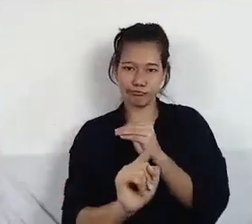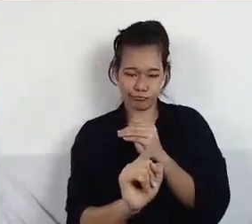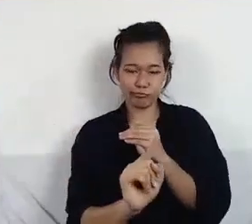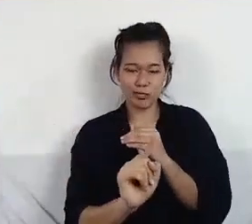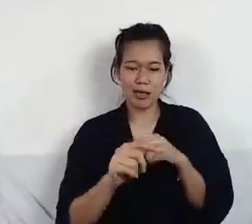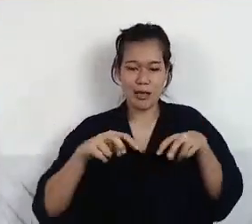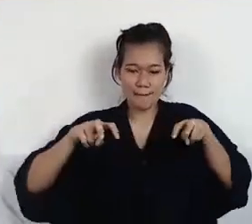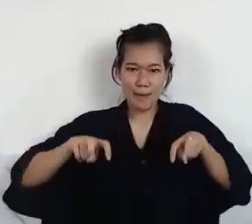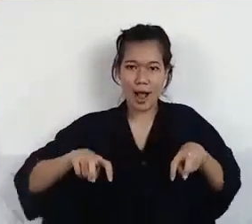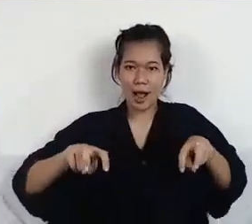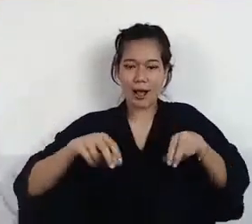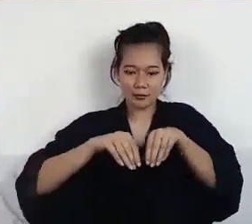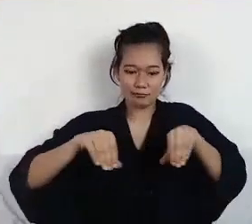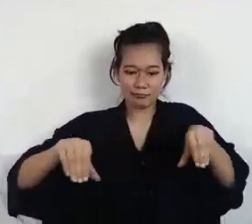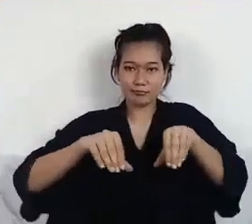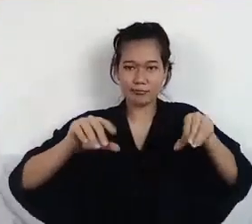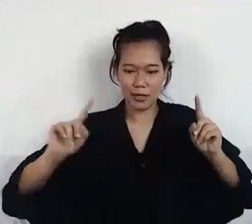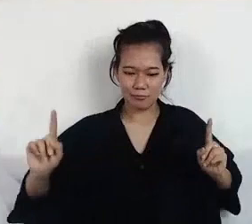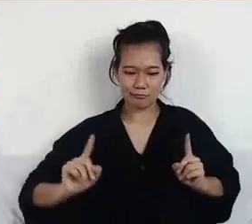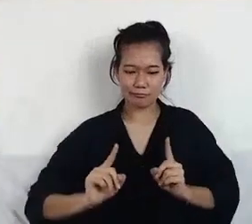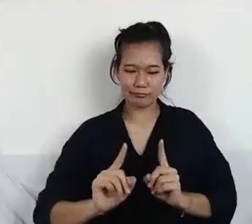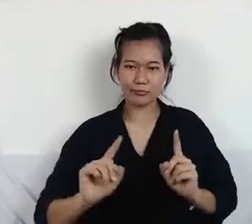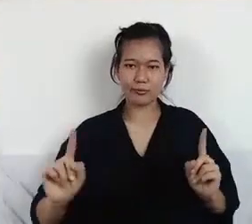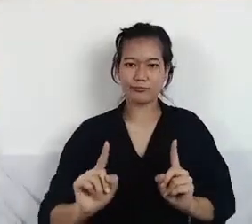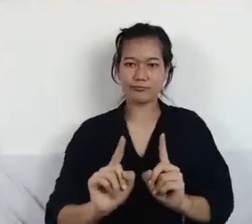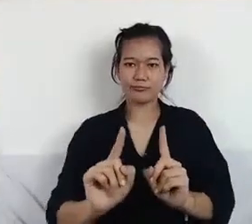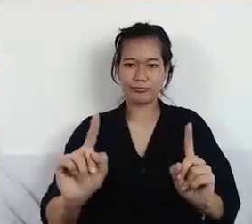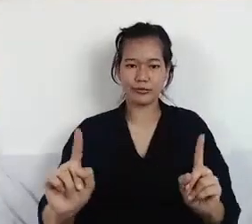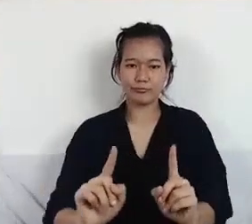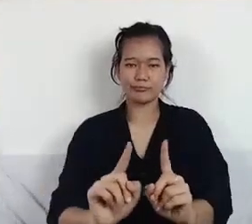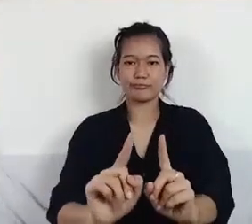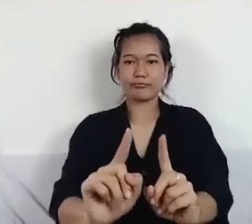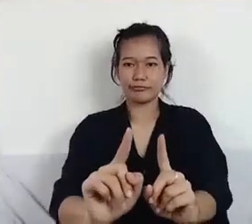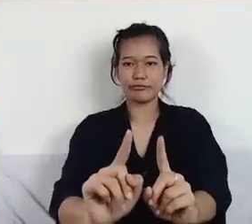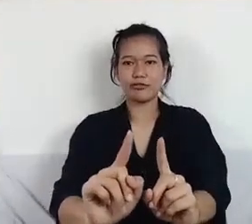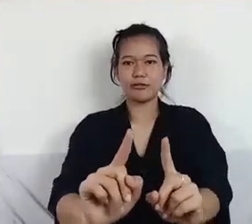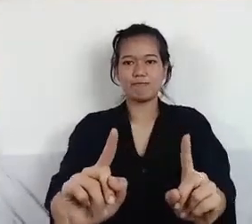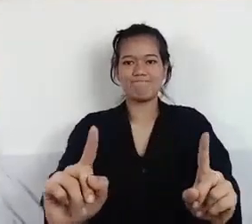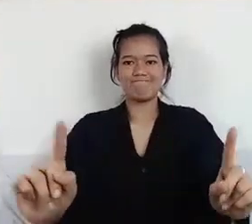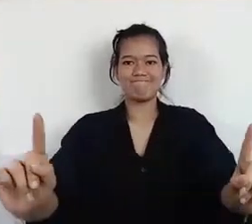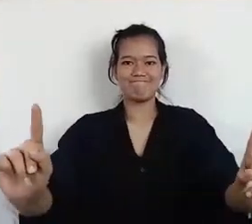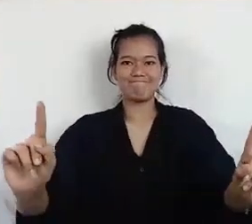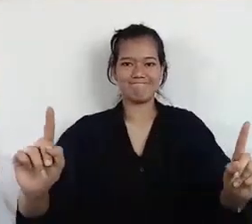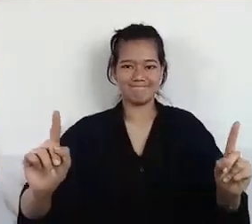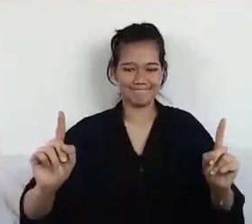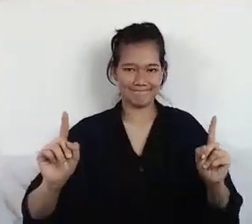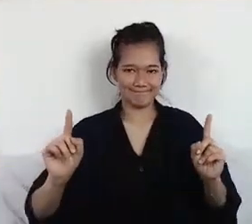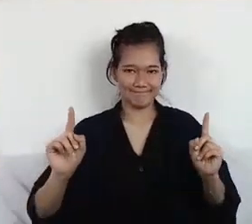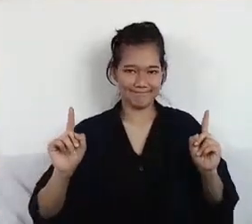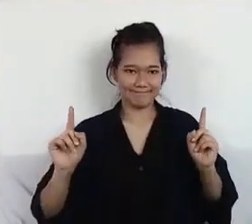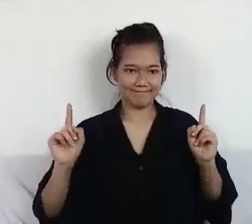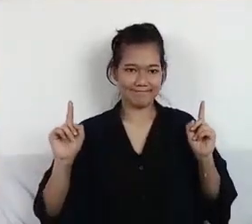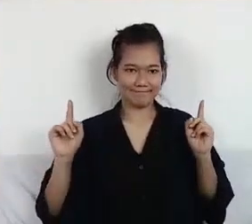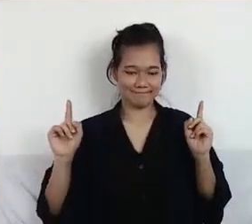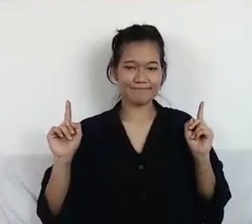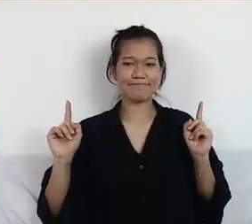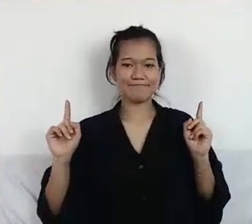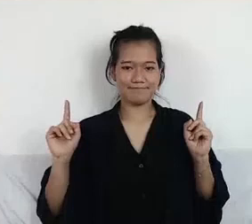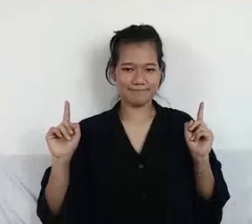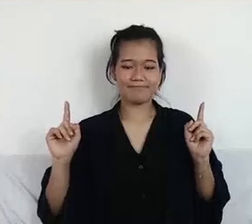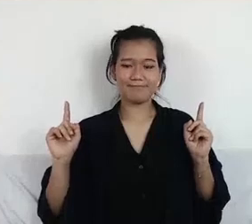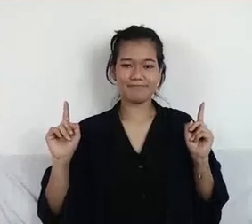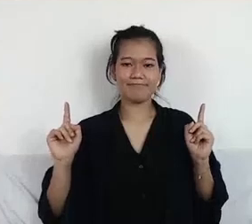baris paling belakang dan seterusnya sampai dengan jemaat yang duduk di depan. Jemaat